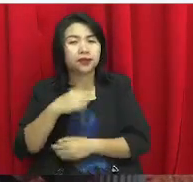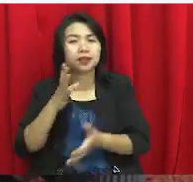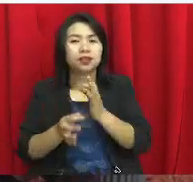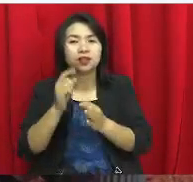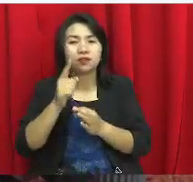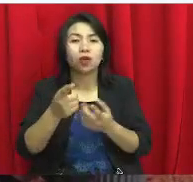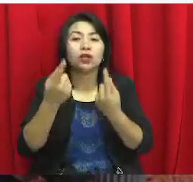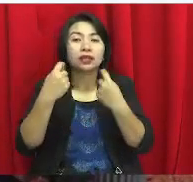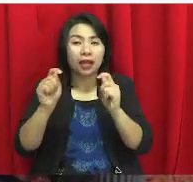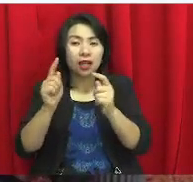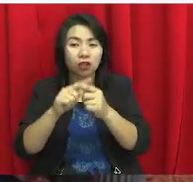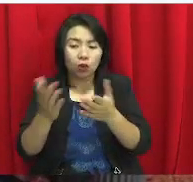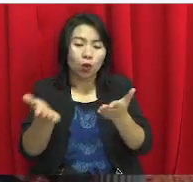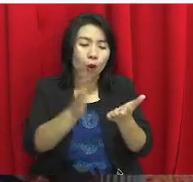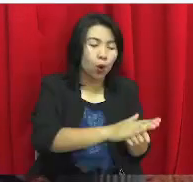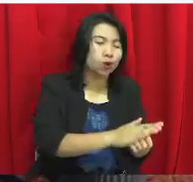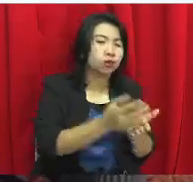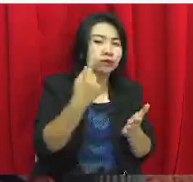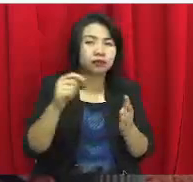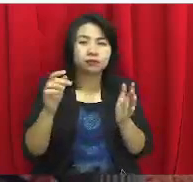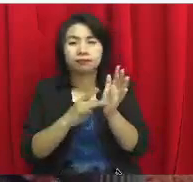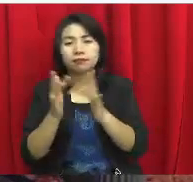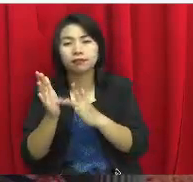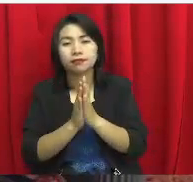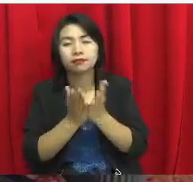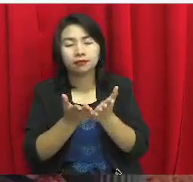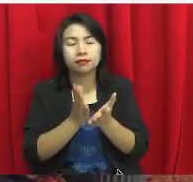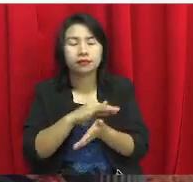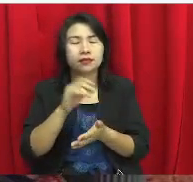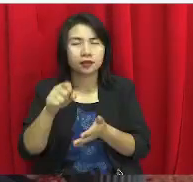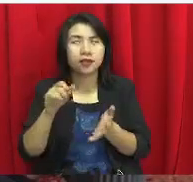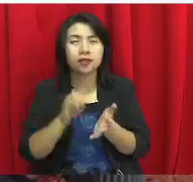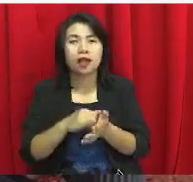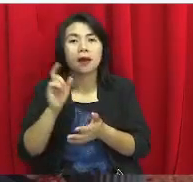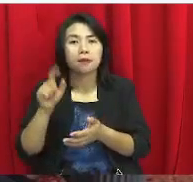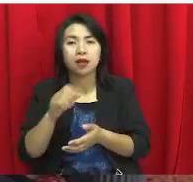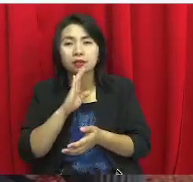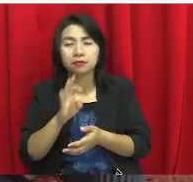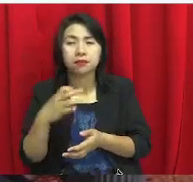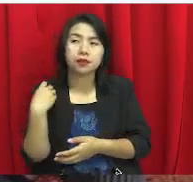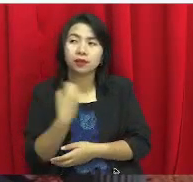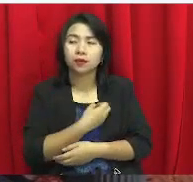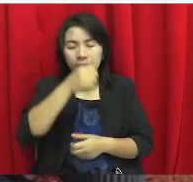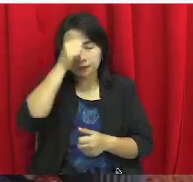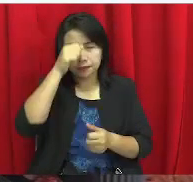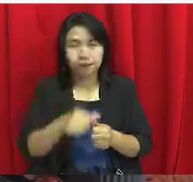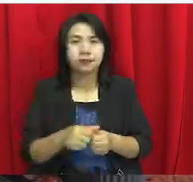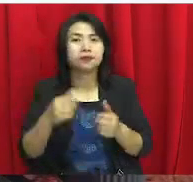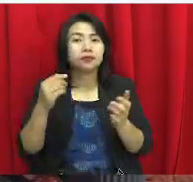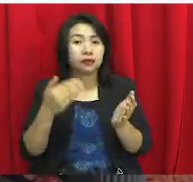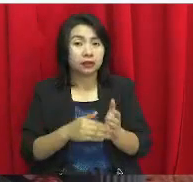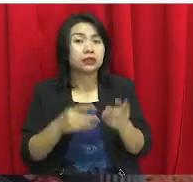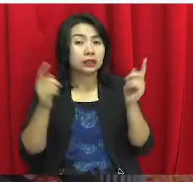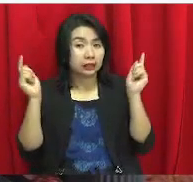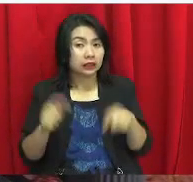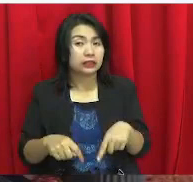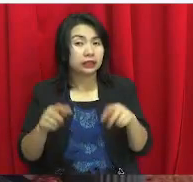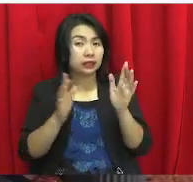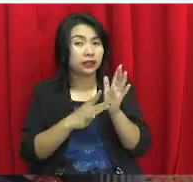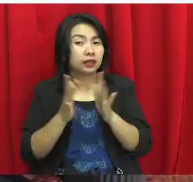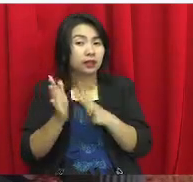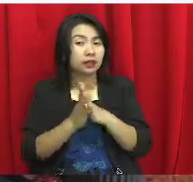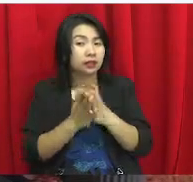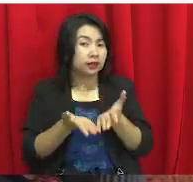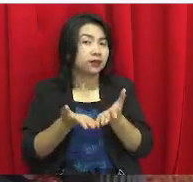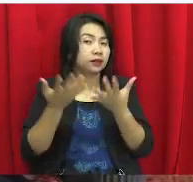pinili mong isarado ang salita ng Diyos. Kaya isa yan sa mga dapat po natin tandaan, mga kapatid. Eto na eh, hawak mo na. Hawak mo na ang